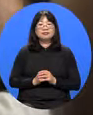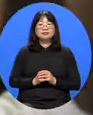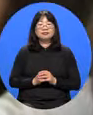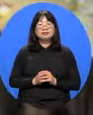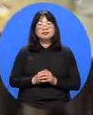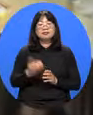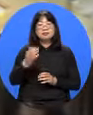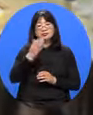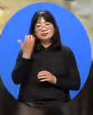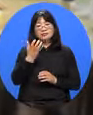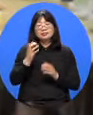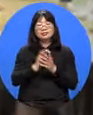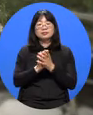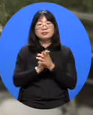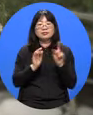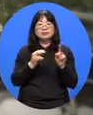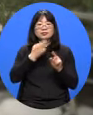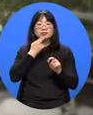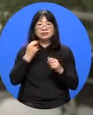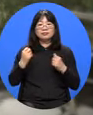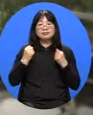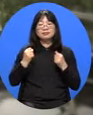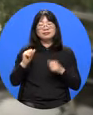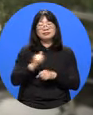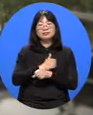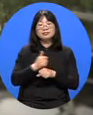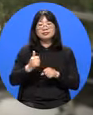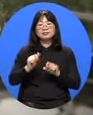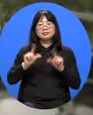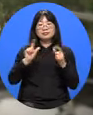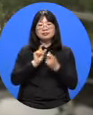아픈 친구들이 하나도 없이 건강하게